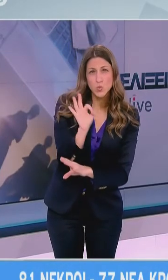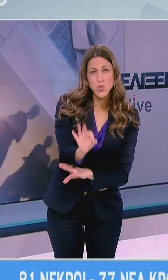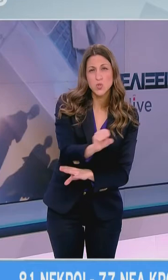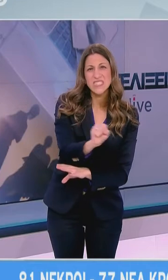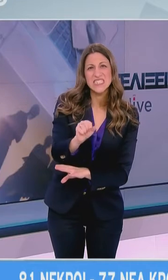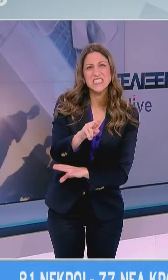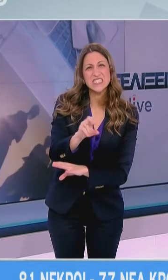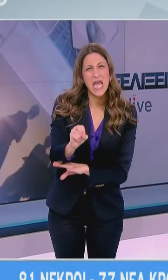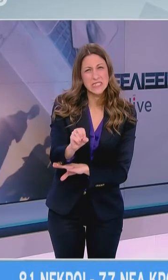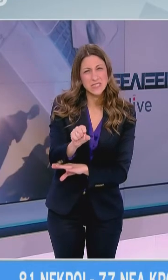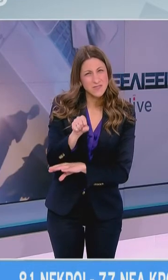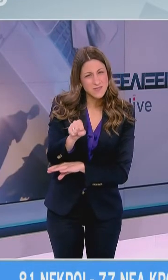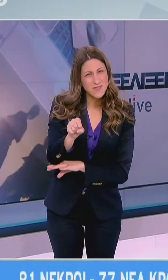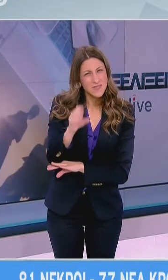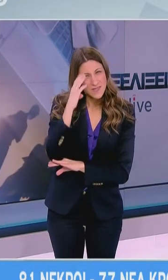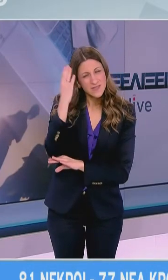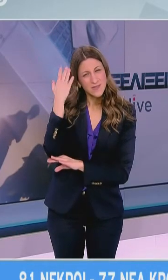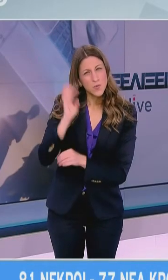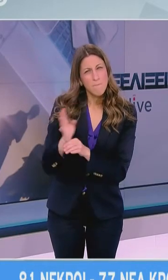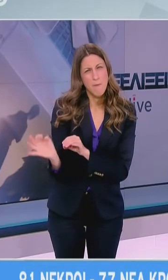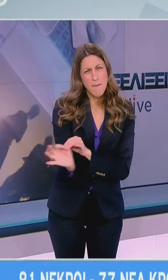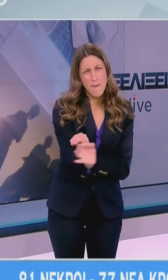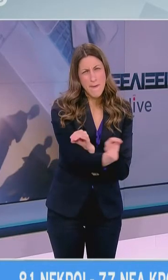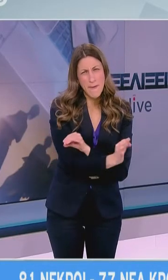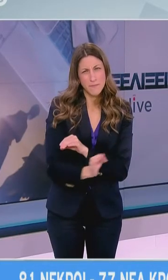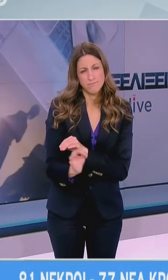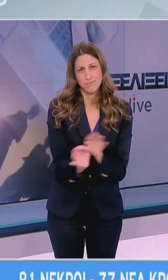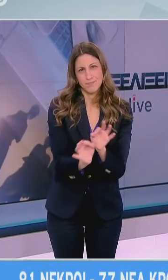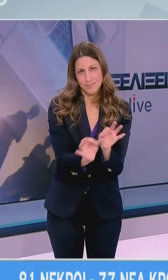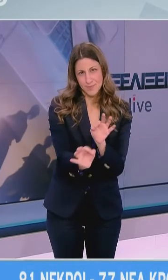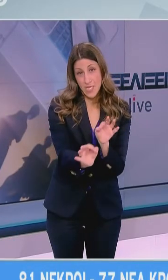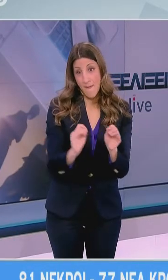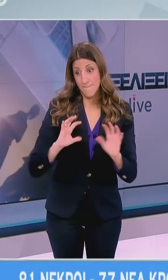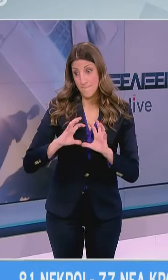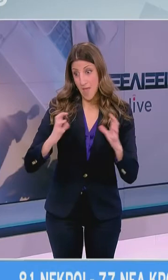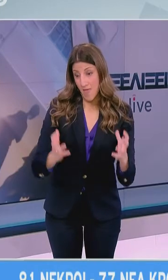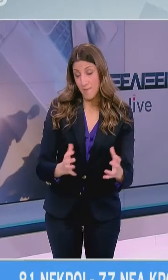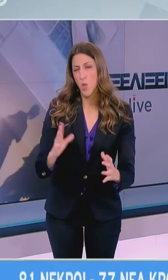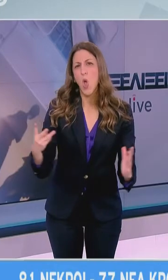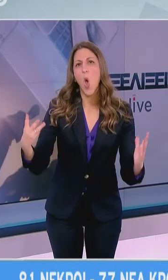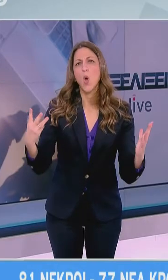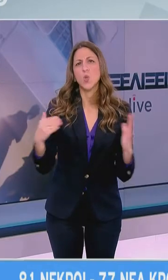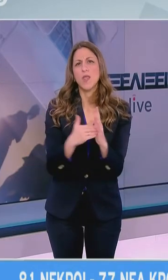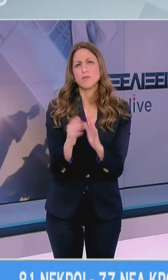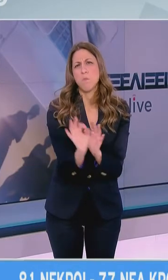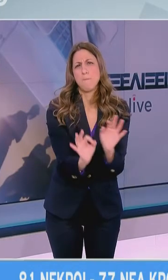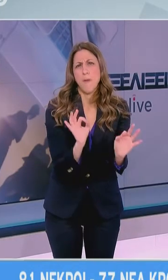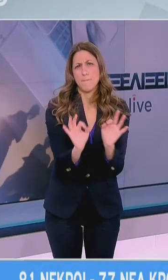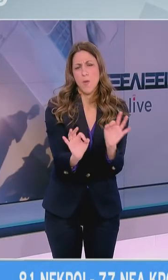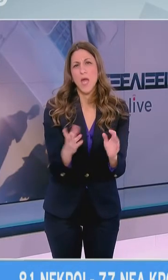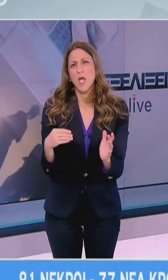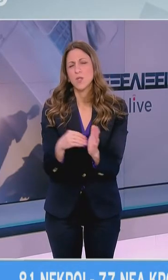έκανε μια μεγάλη επιδημία, όχι πανδημία, με 8.000 περίπου κρούσματα και